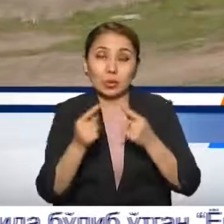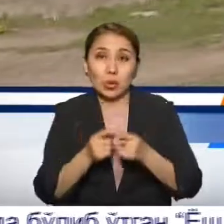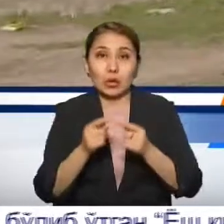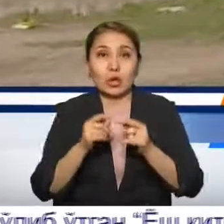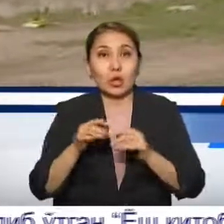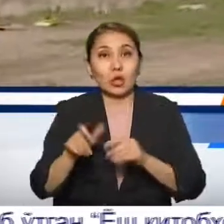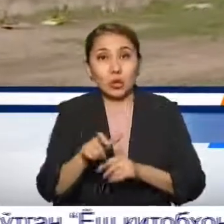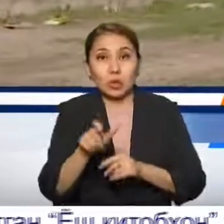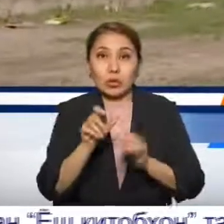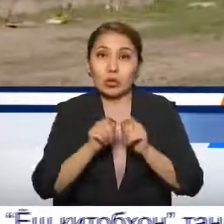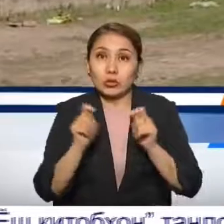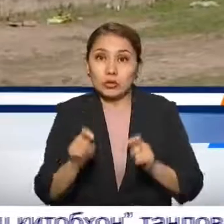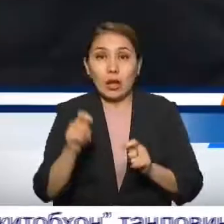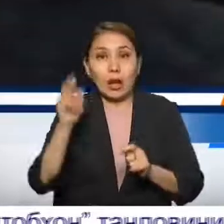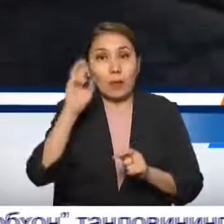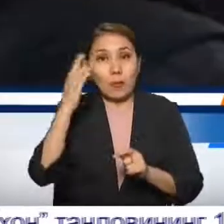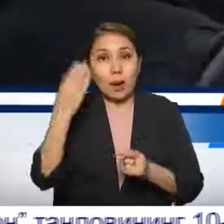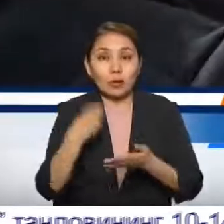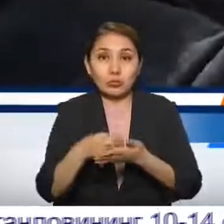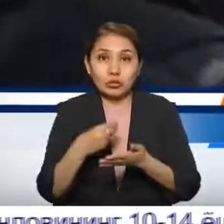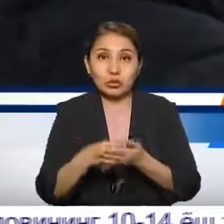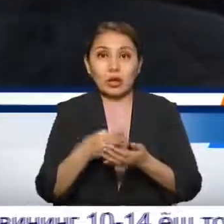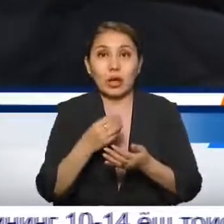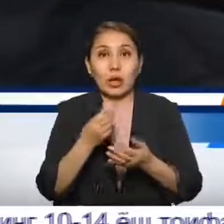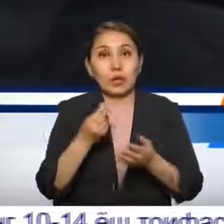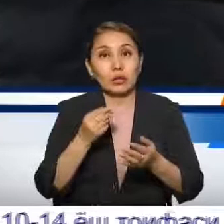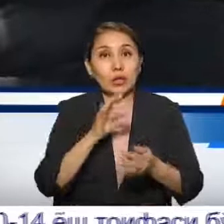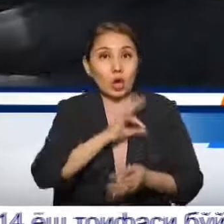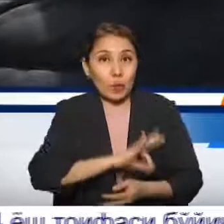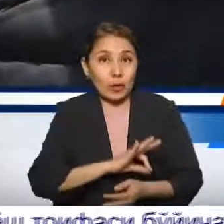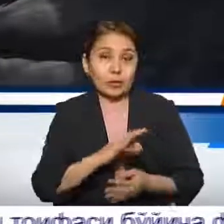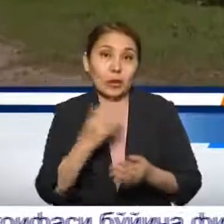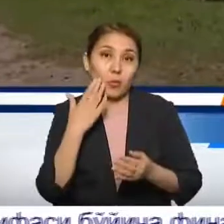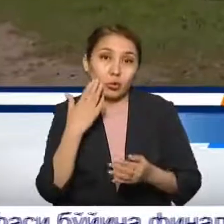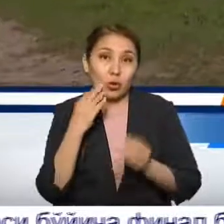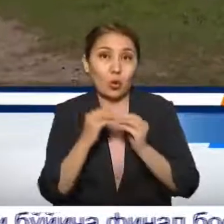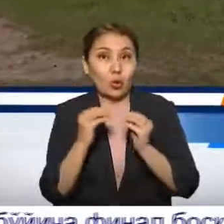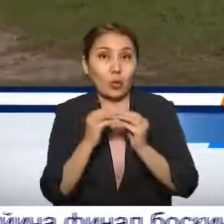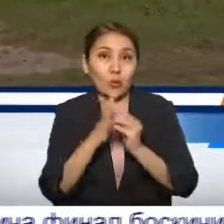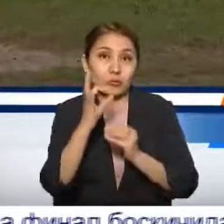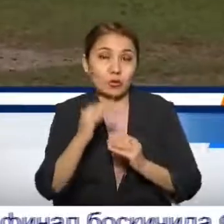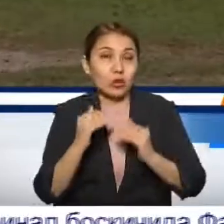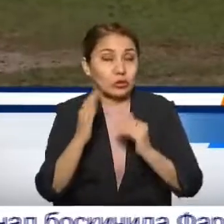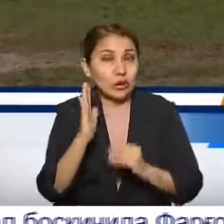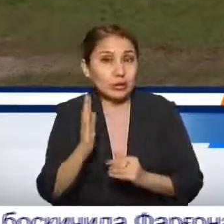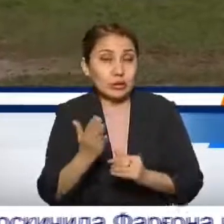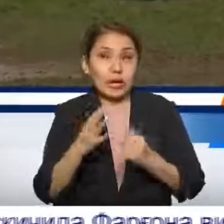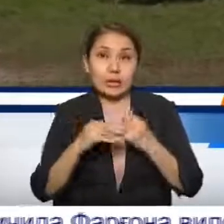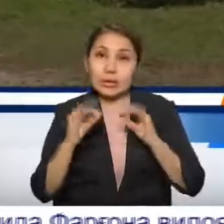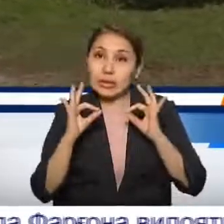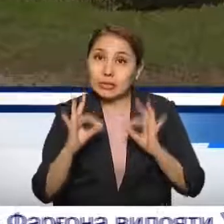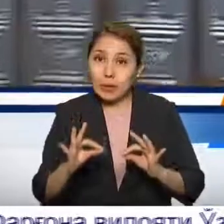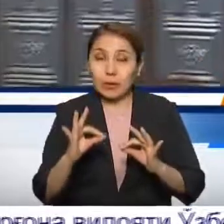qo'yilishi natijasida mahalliy budjetga mol-mulk solig'i orqali tushadigan daromad miqdori 10-15% oshadi. Yerlardan samarali